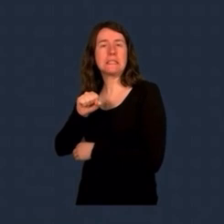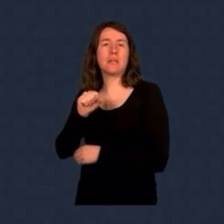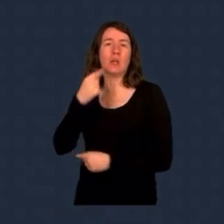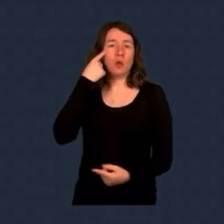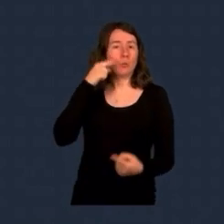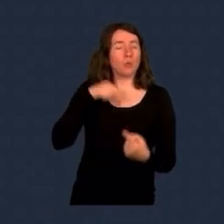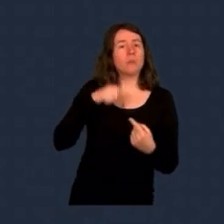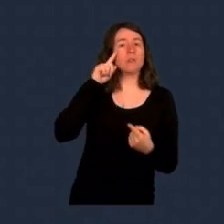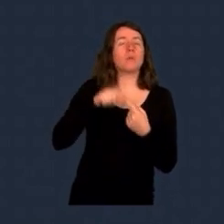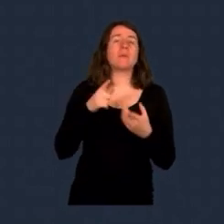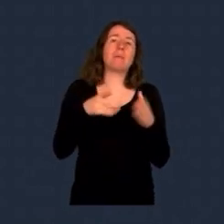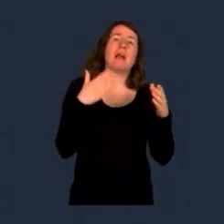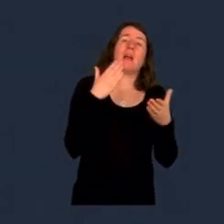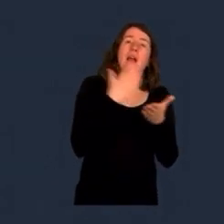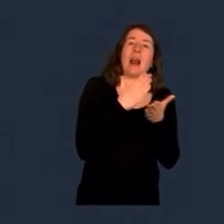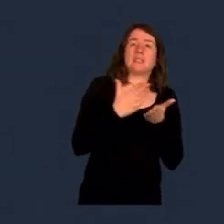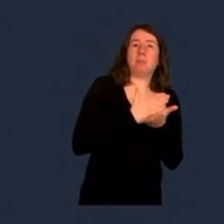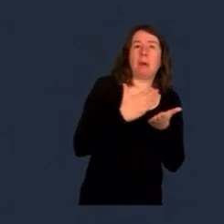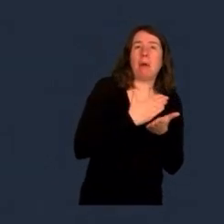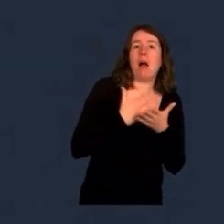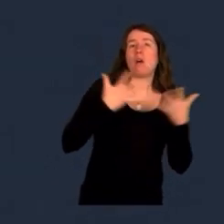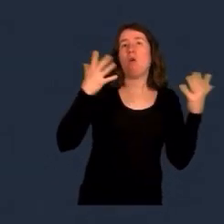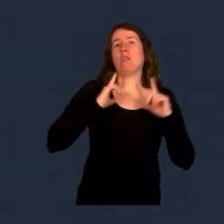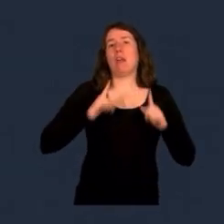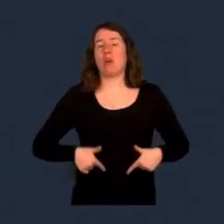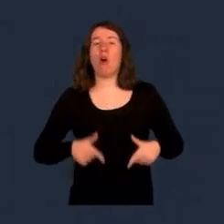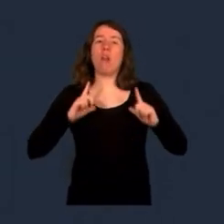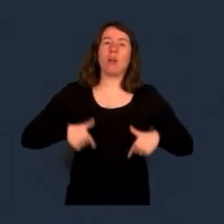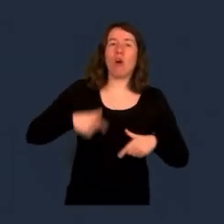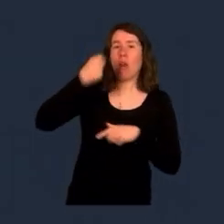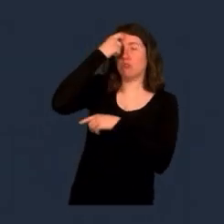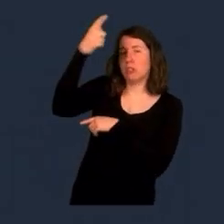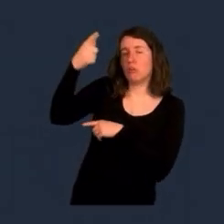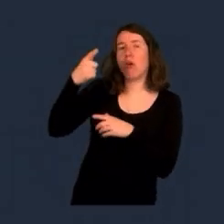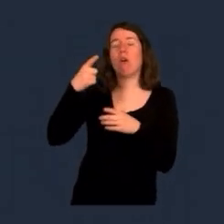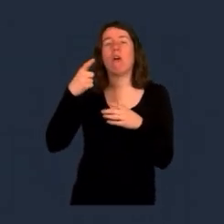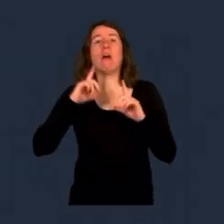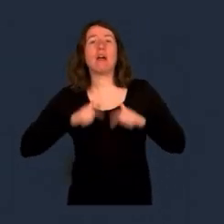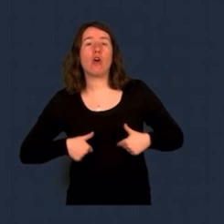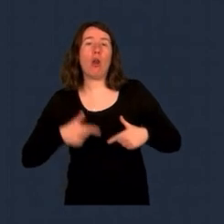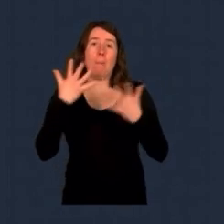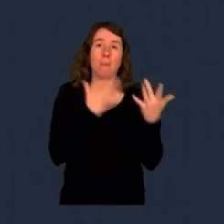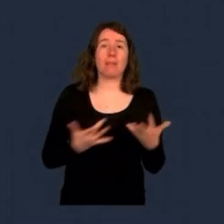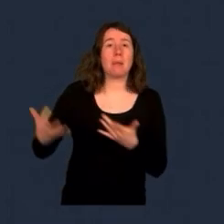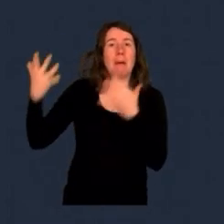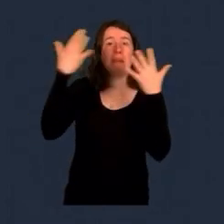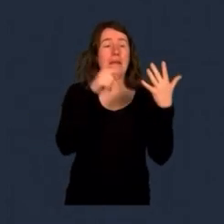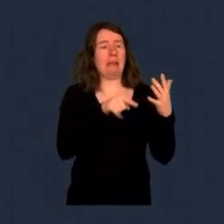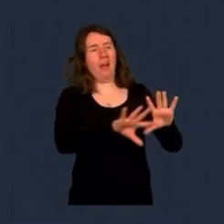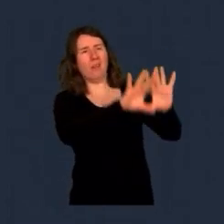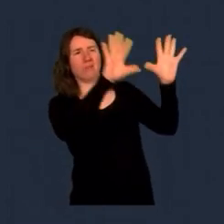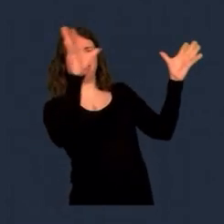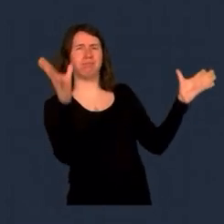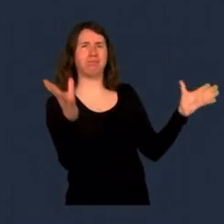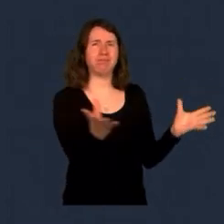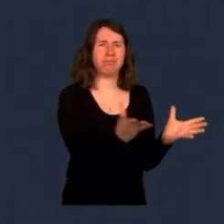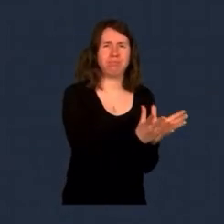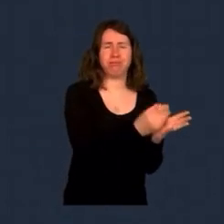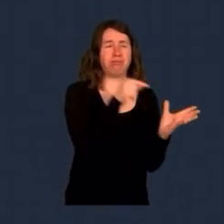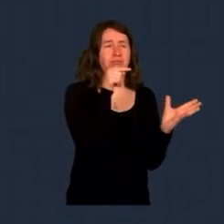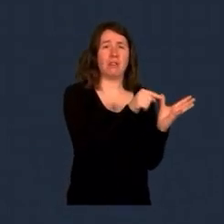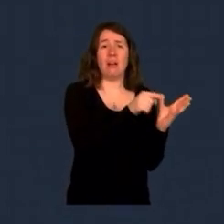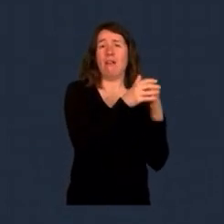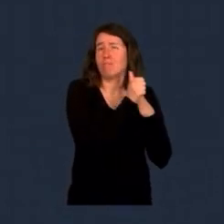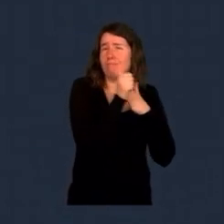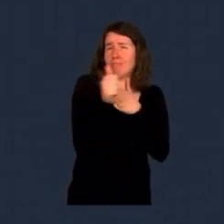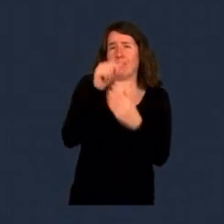mathématiques préparatoires aux grandes écoles, ainsi que les écoles d'ingénieurs auxquelles elles permettent d'accéder, sont le fer de lance de toute la filière de formation et